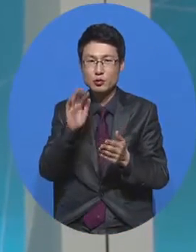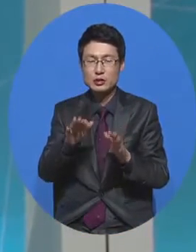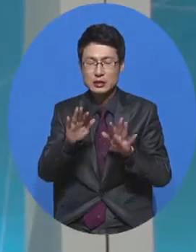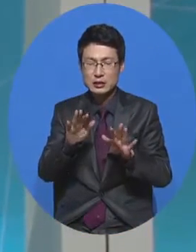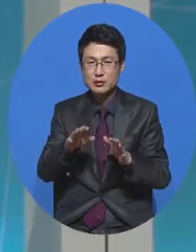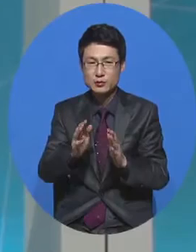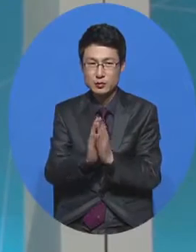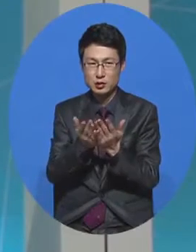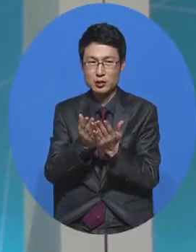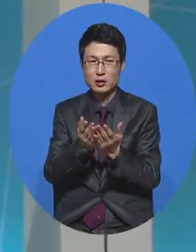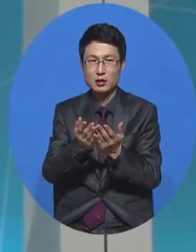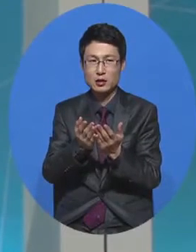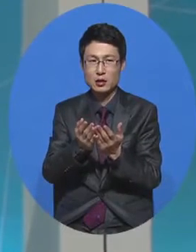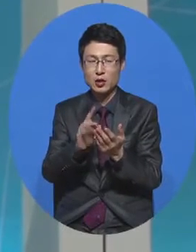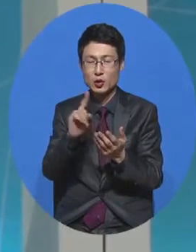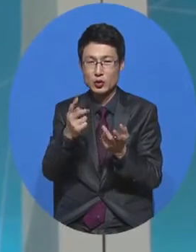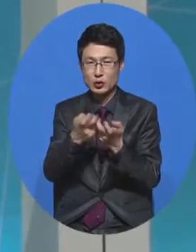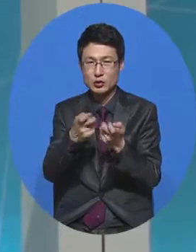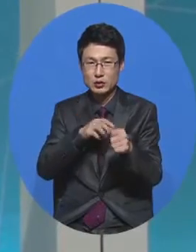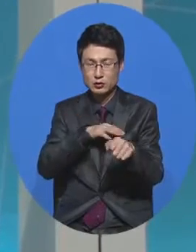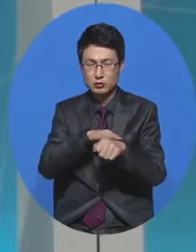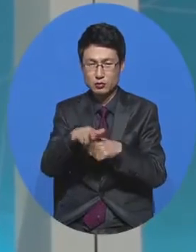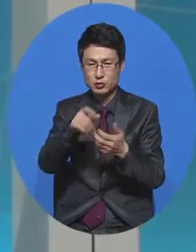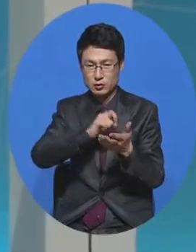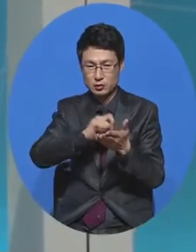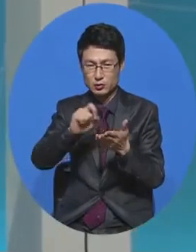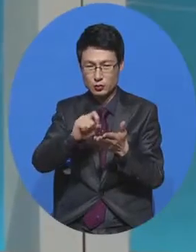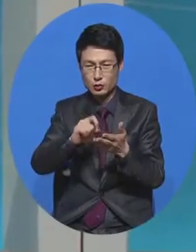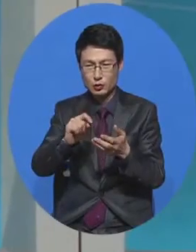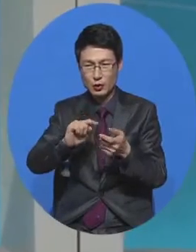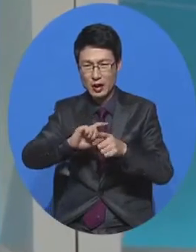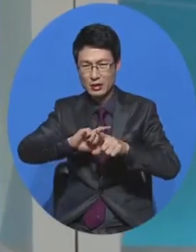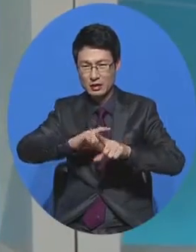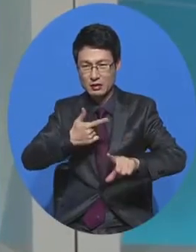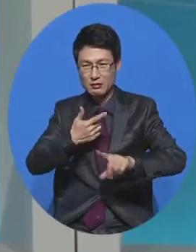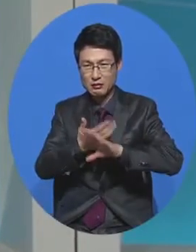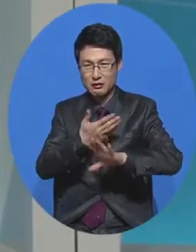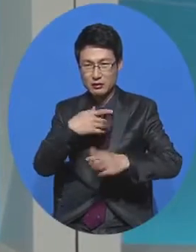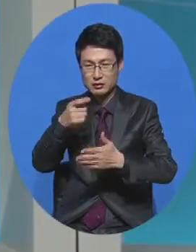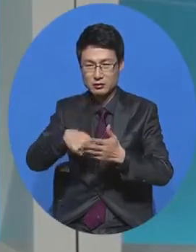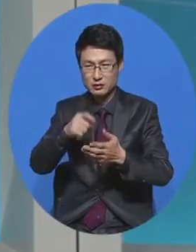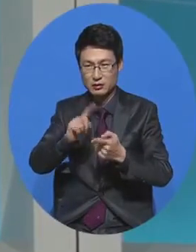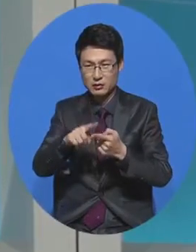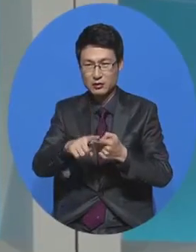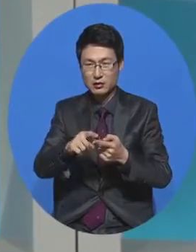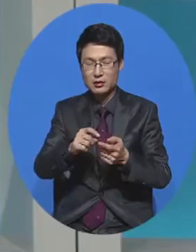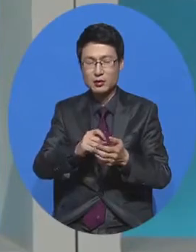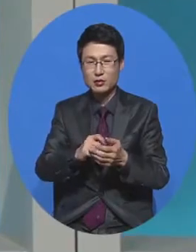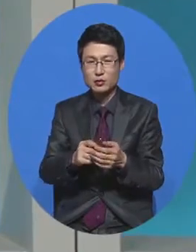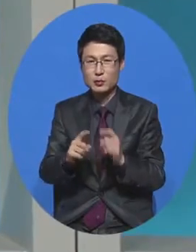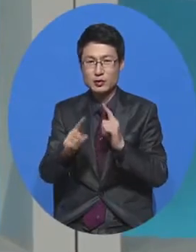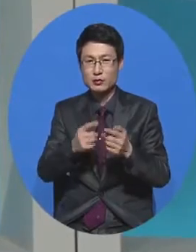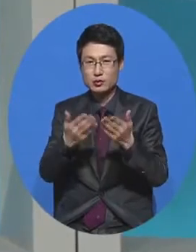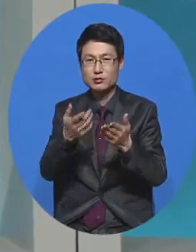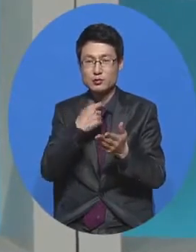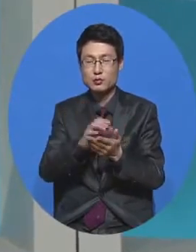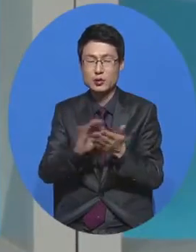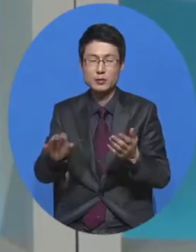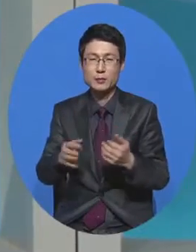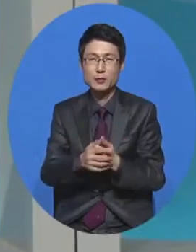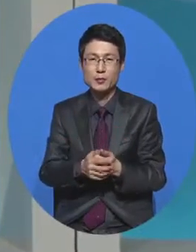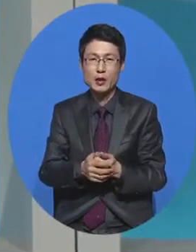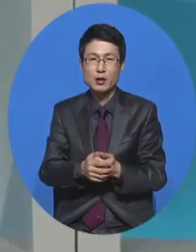교과서에 어떻게 실려 있는지 어떤게 이제 외국 축소 되었는지 좀 보완해야 될 것 같아요 서양 내외 내내 4 모금